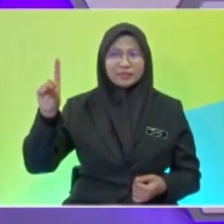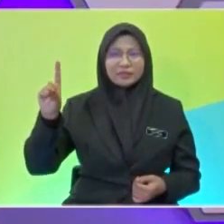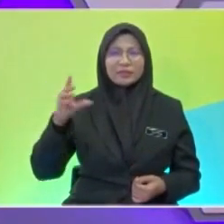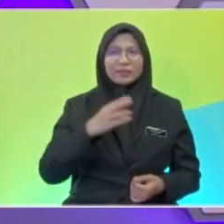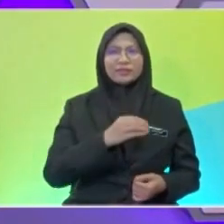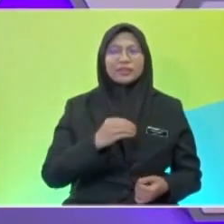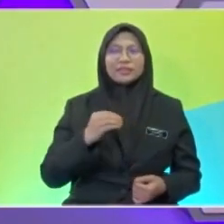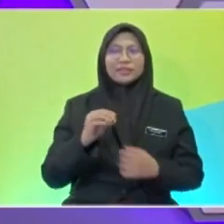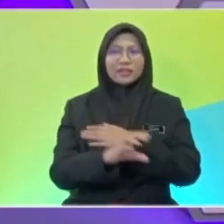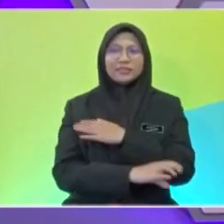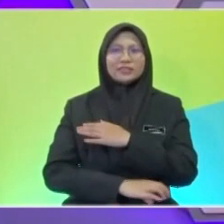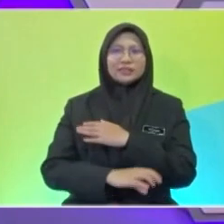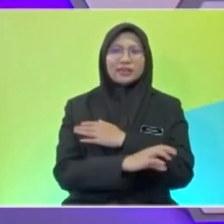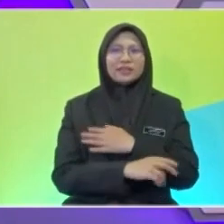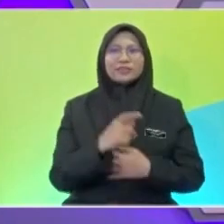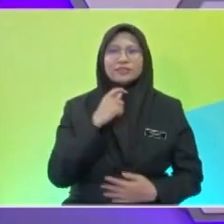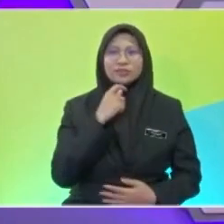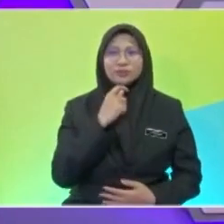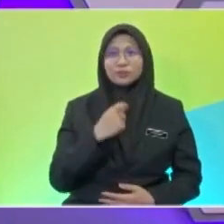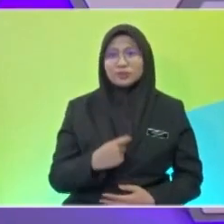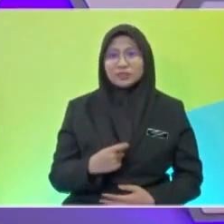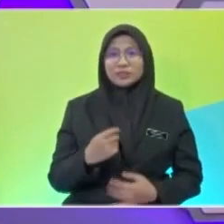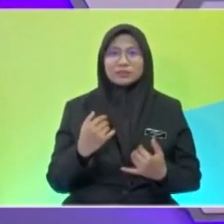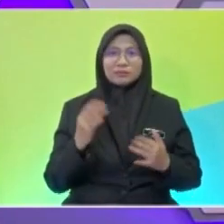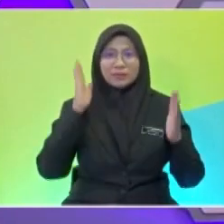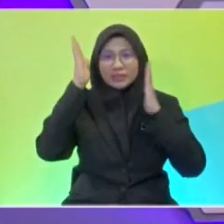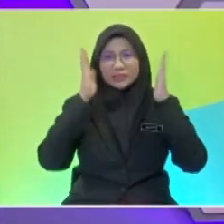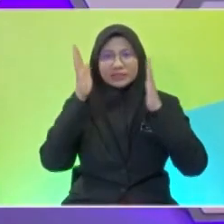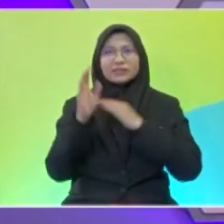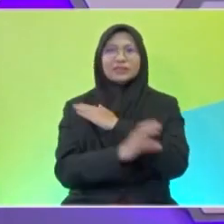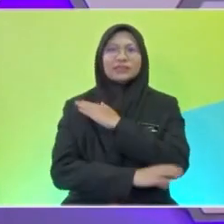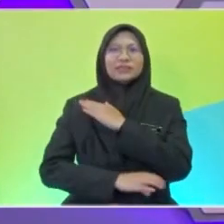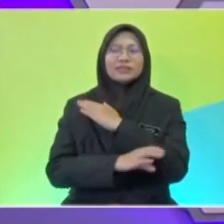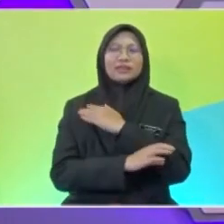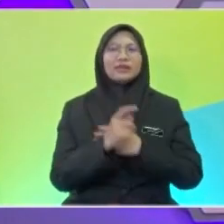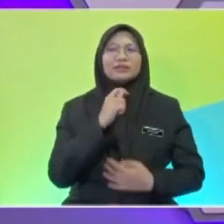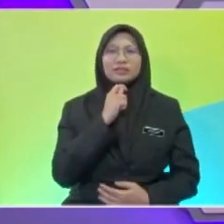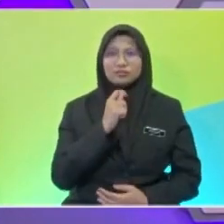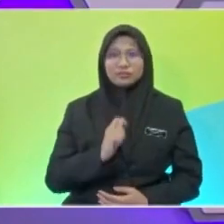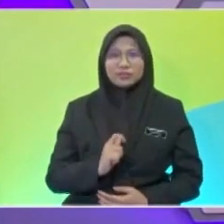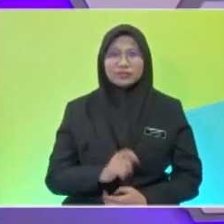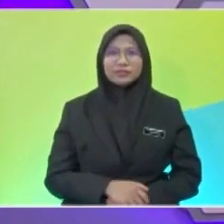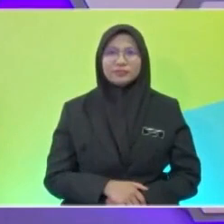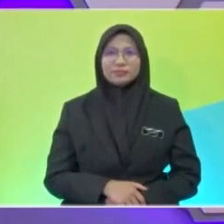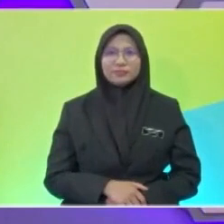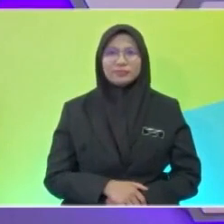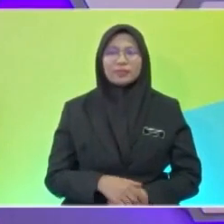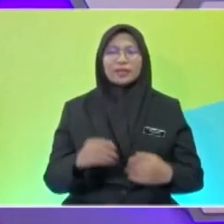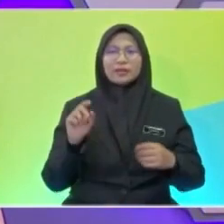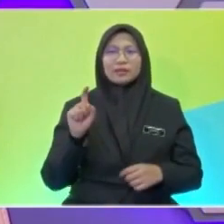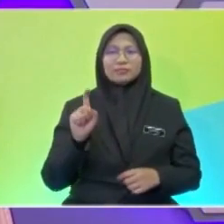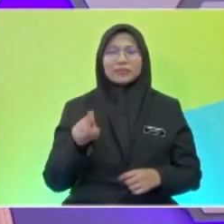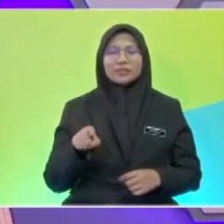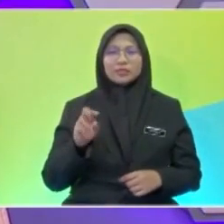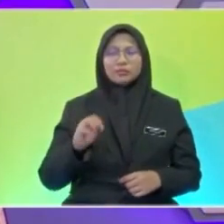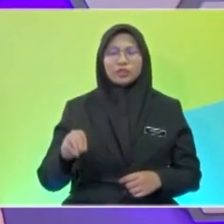yang sedang kita hadapi sekarang ini Jadi sebenarnya calon perlu lebih bersikap terbuka bermaklumat luas dan dalam